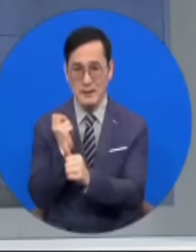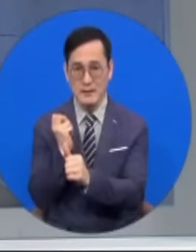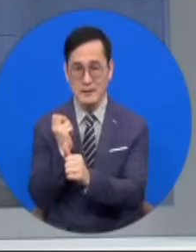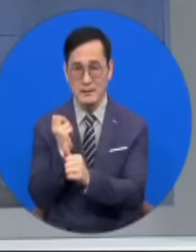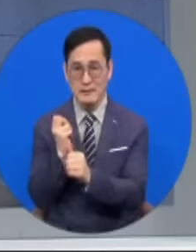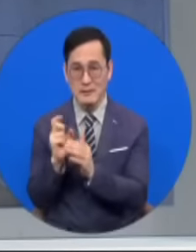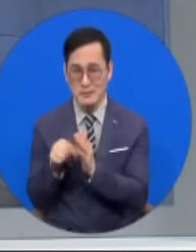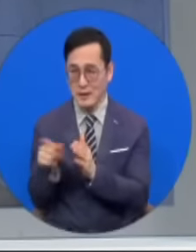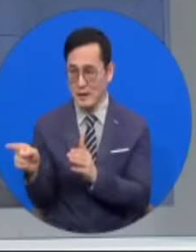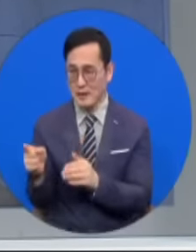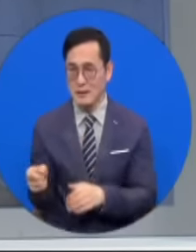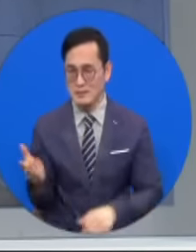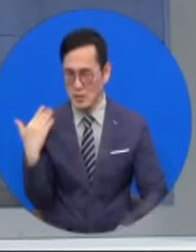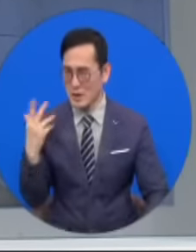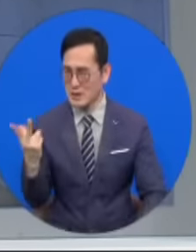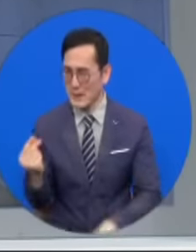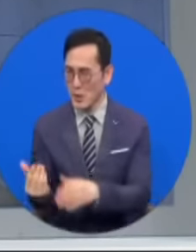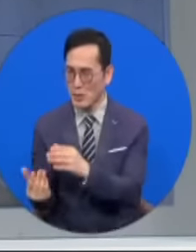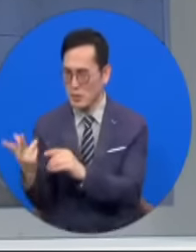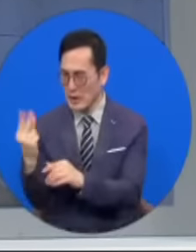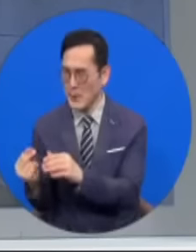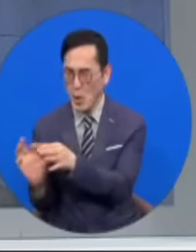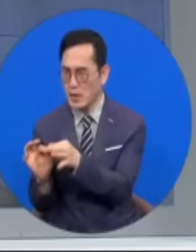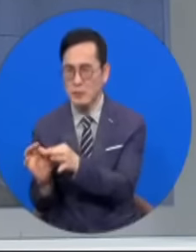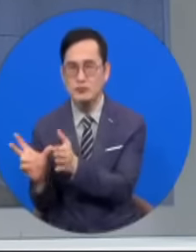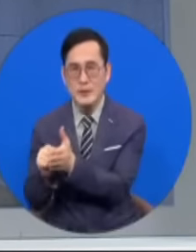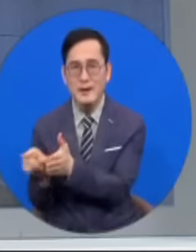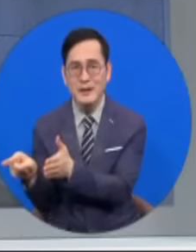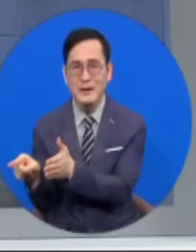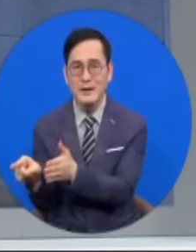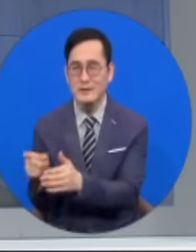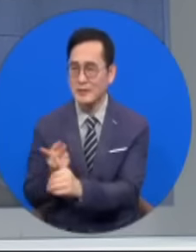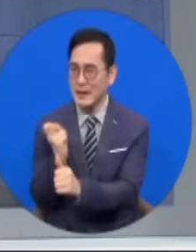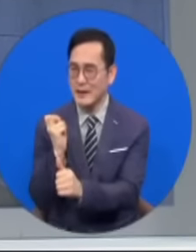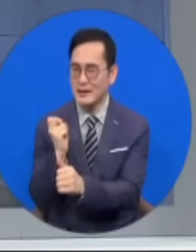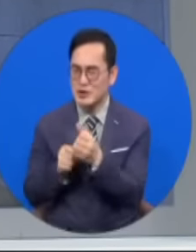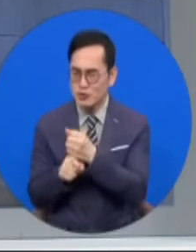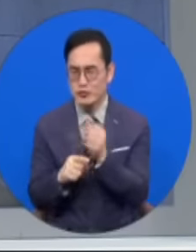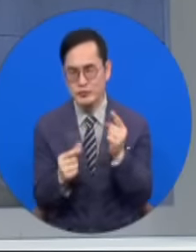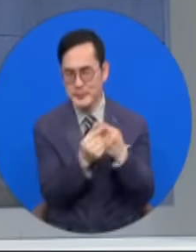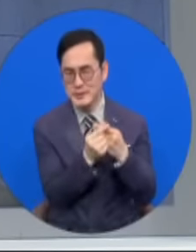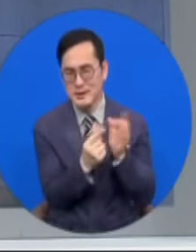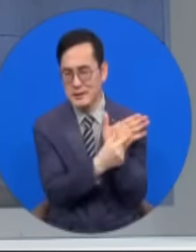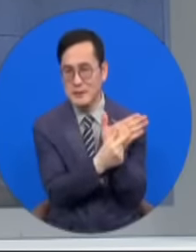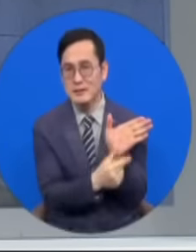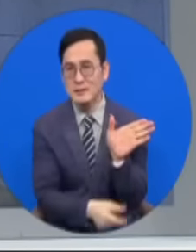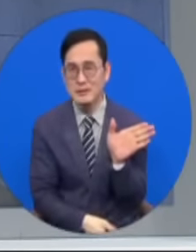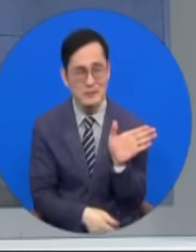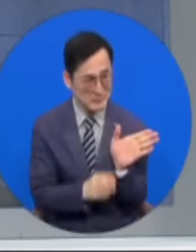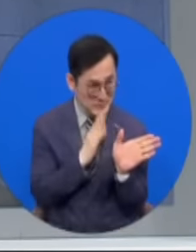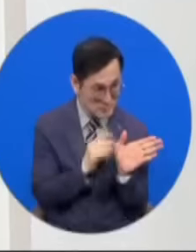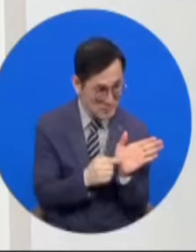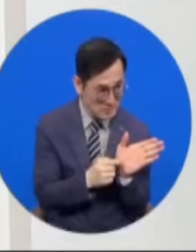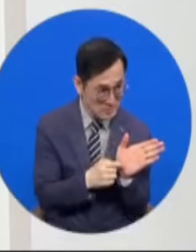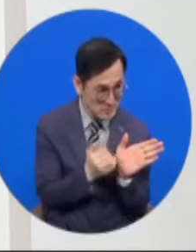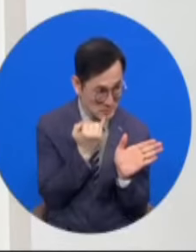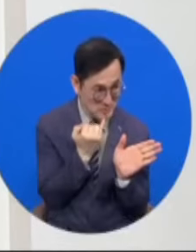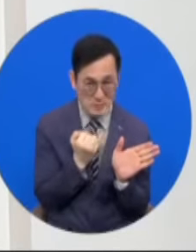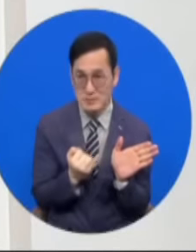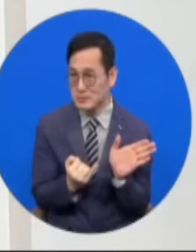검사에 대한 그 대변 사건이 탄핵 소치의 첫 번째 사유로 적시된 것이 적절하다고 보십니까 어